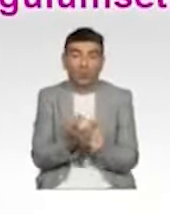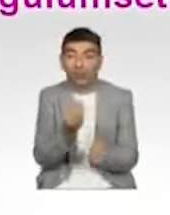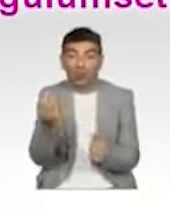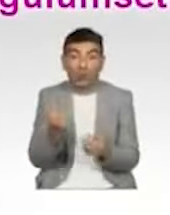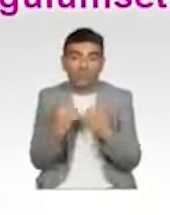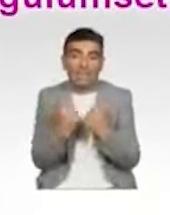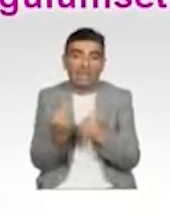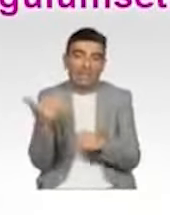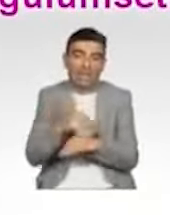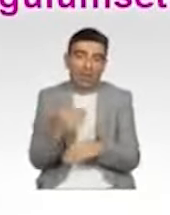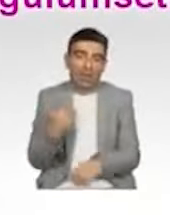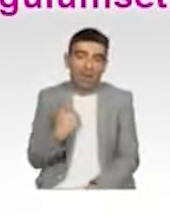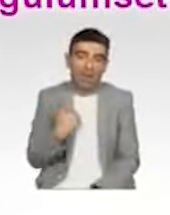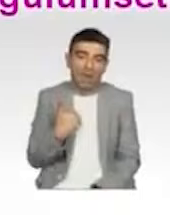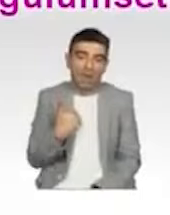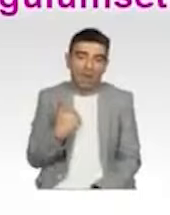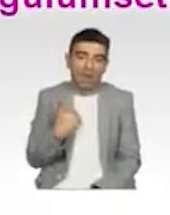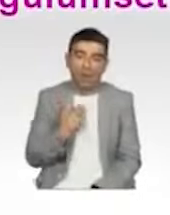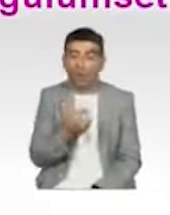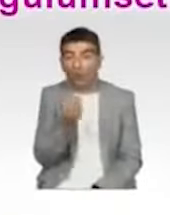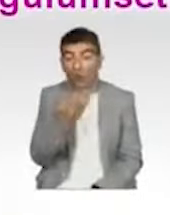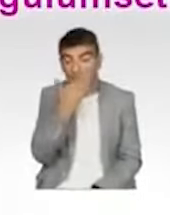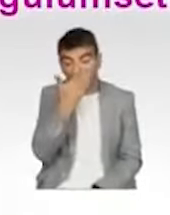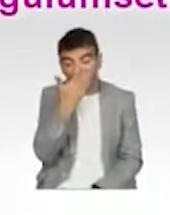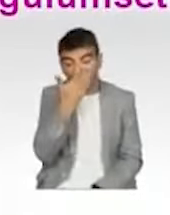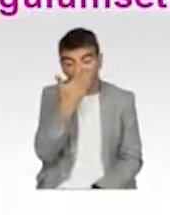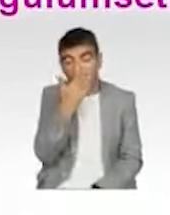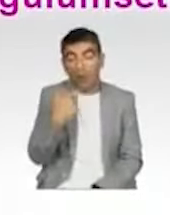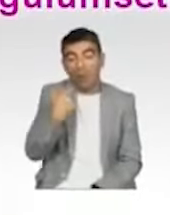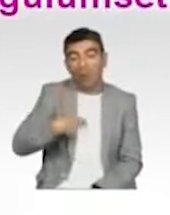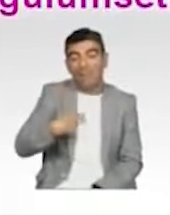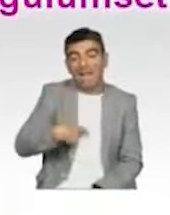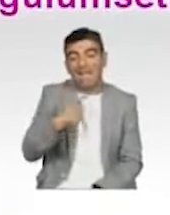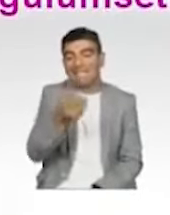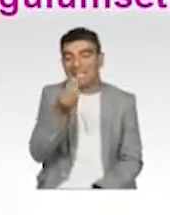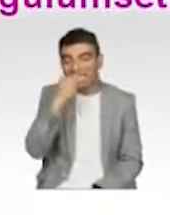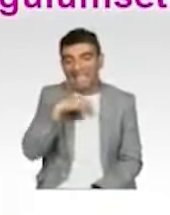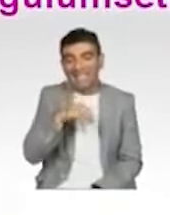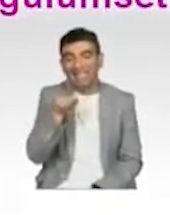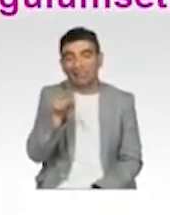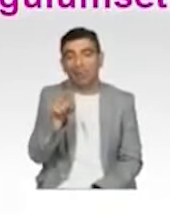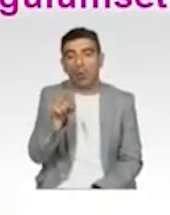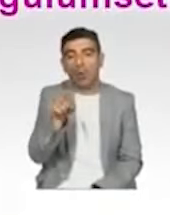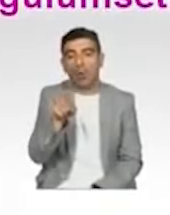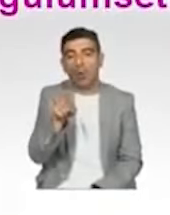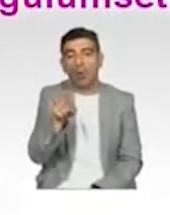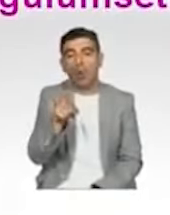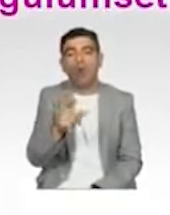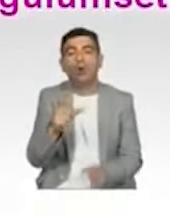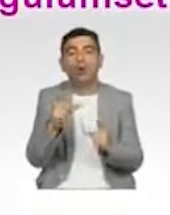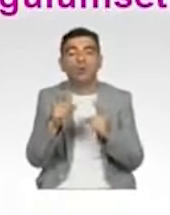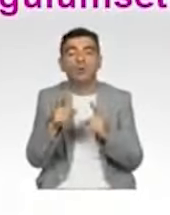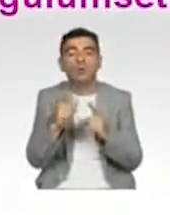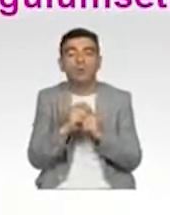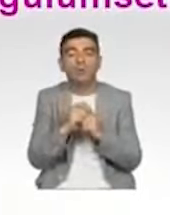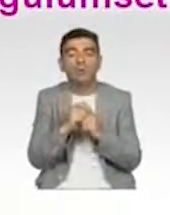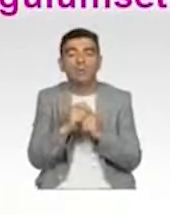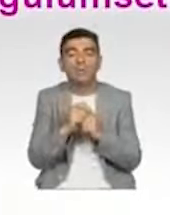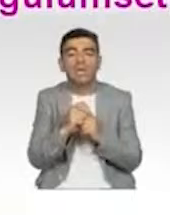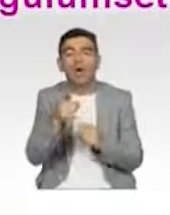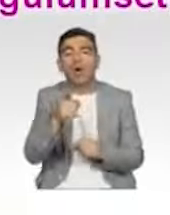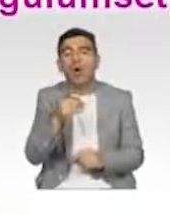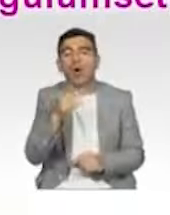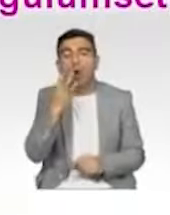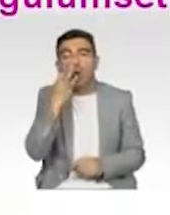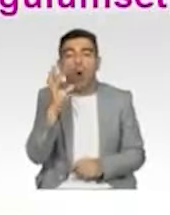sağlıklı geliyor bana açıkçası. Çok doğal. Özellikle mesela yediğimiz o deridir. Yani hep saf ve